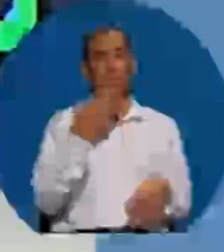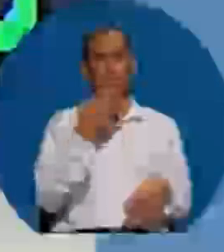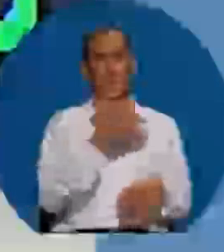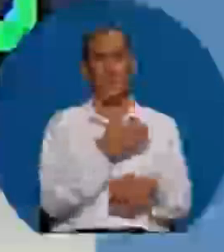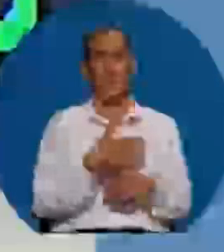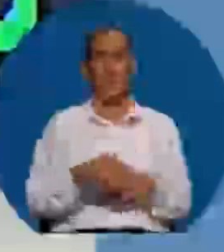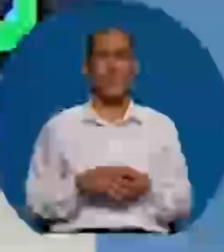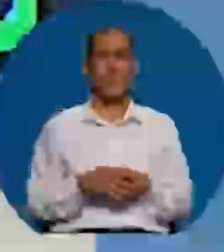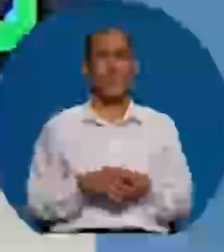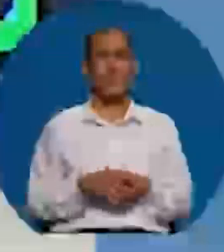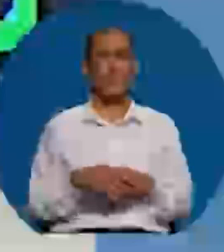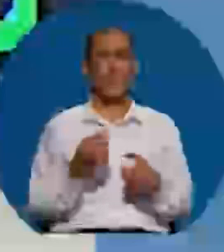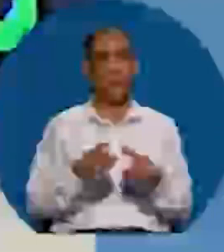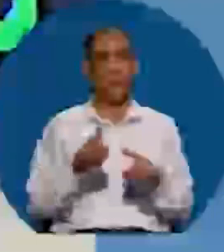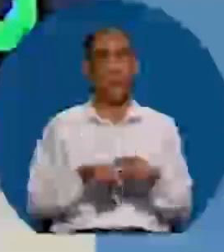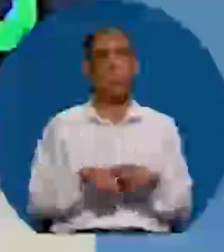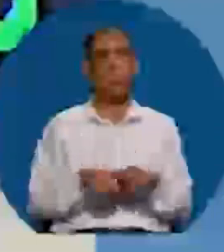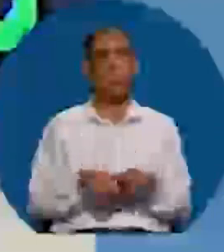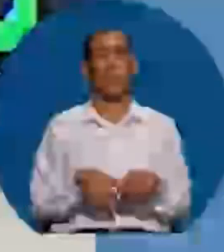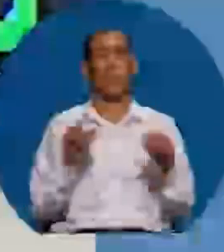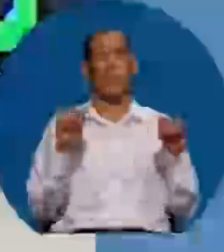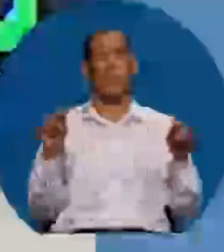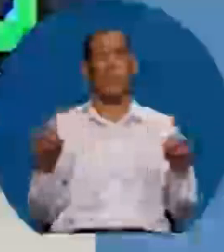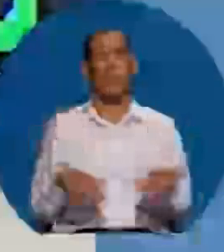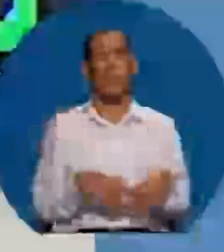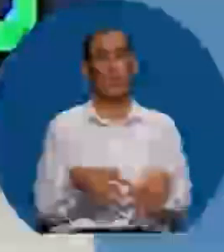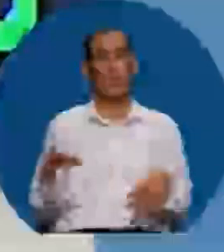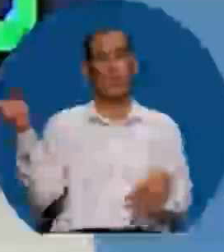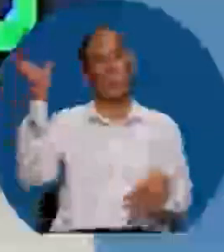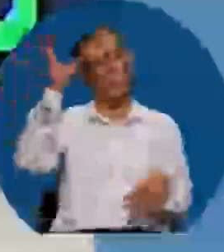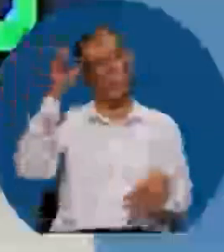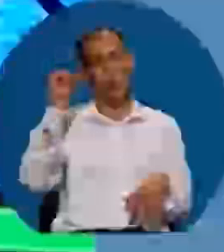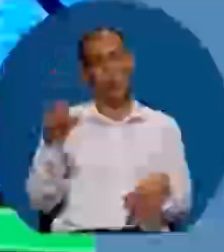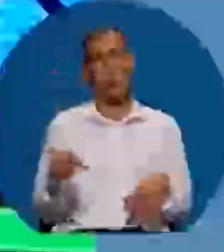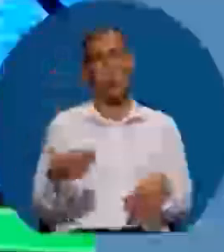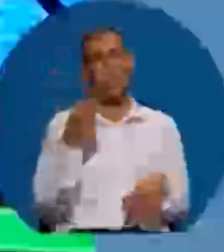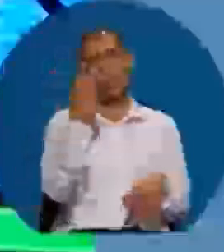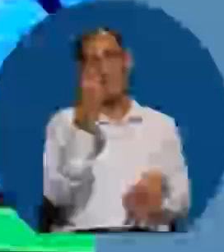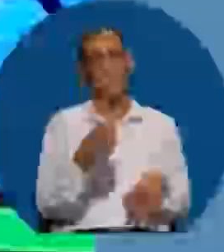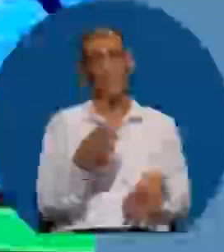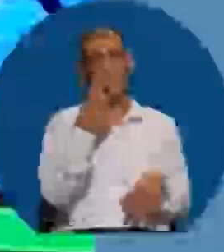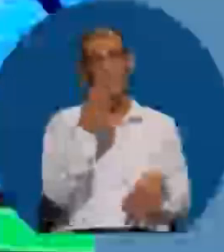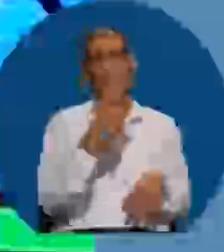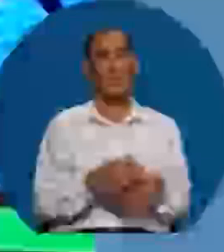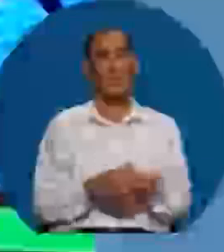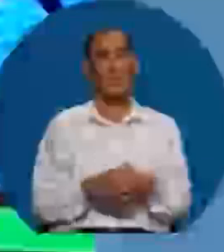Мінекей, бұл жер бұл қосықта да біз ұстазлардың ұлы инсан екендігін және бір мәрте куасы